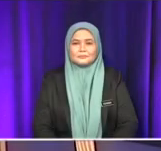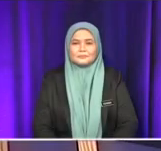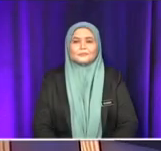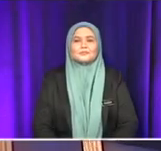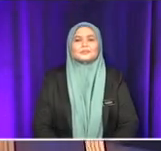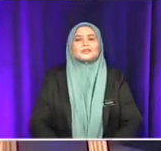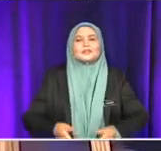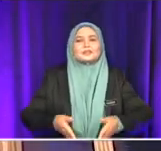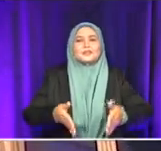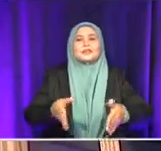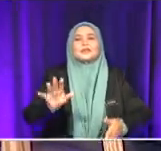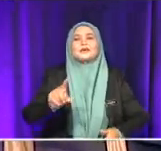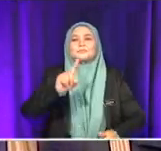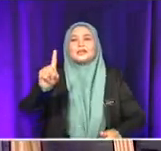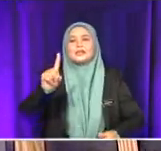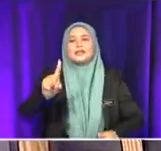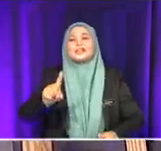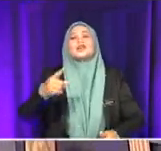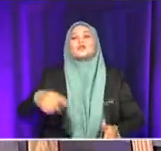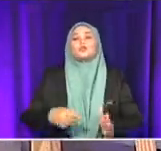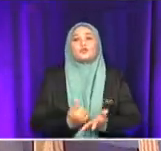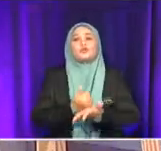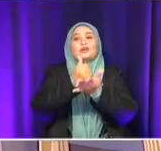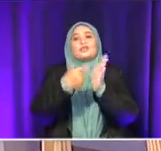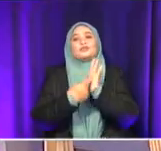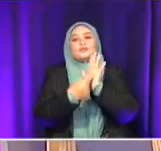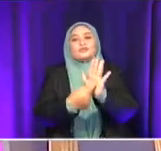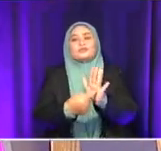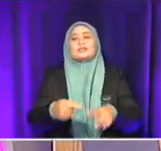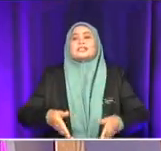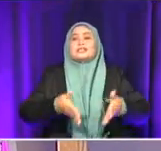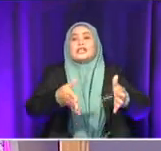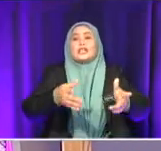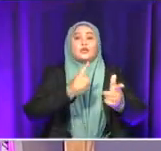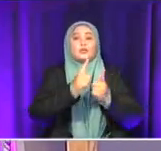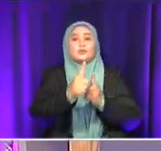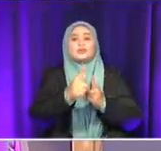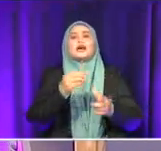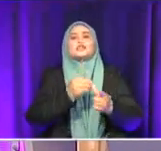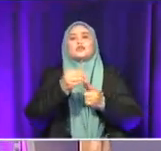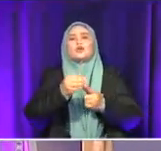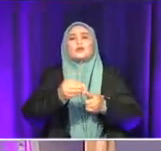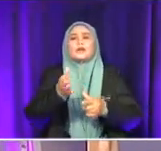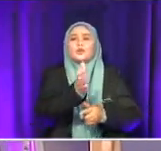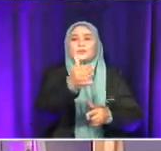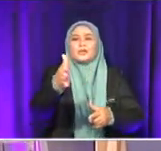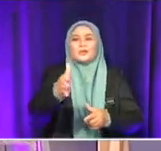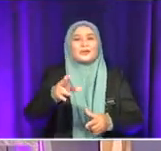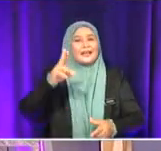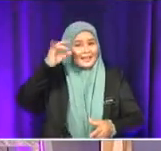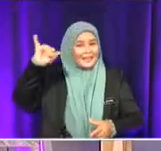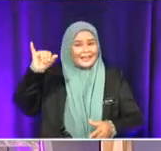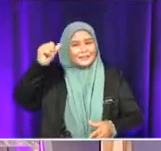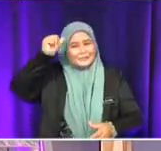jalan yang mana Hai Tolonglah tunjo jalan lurus atau belok-belok Hai